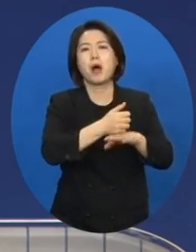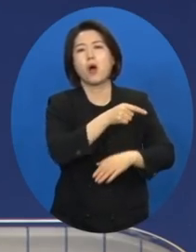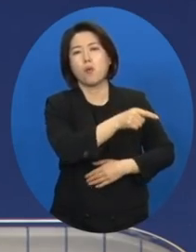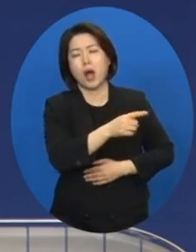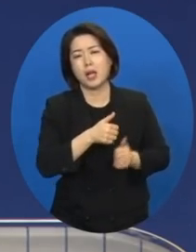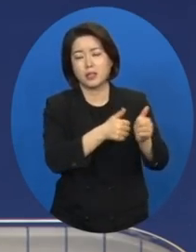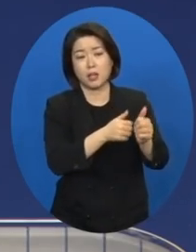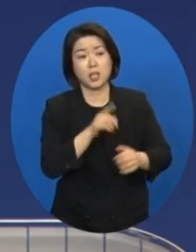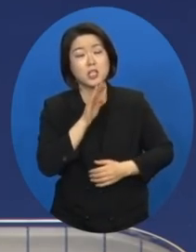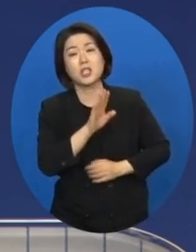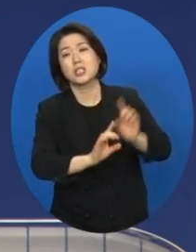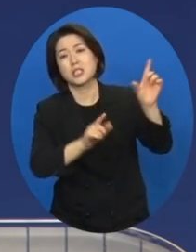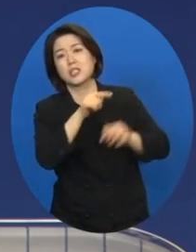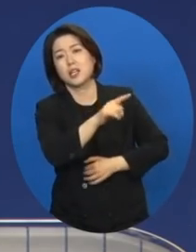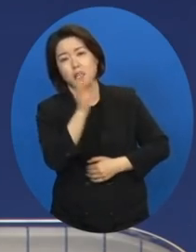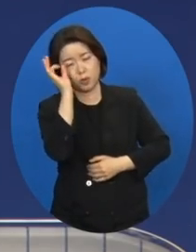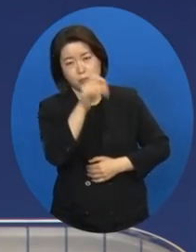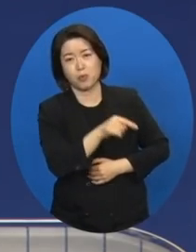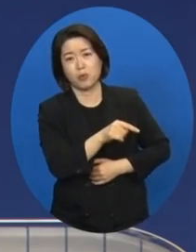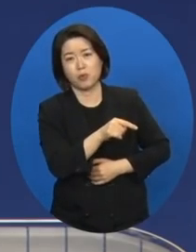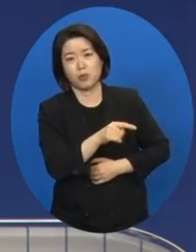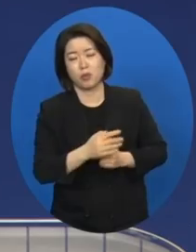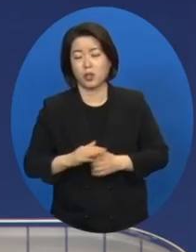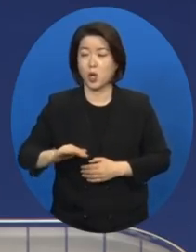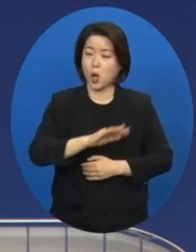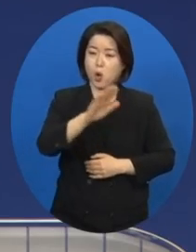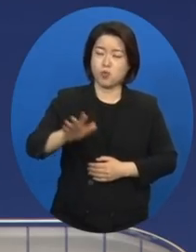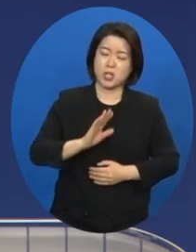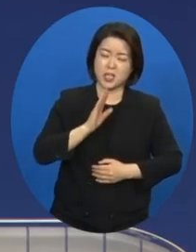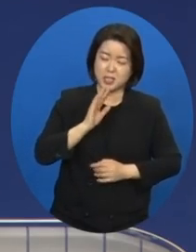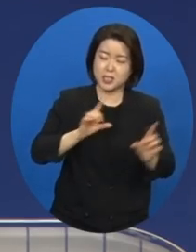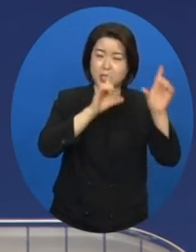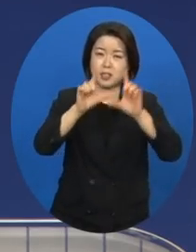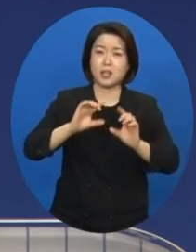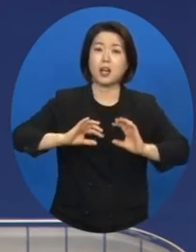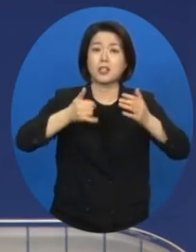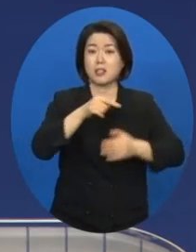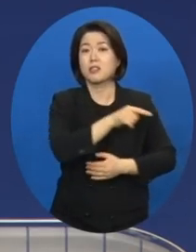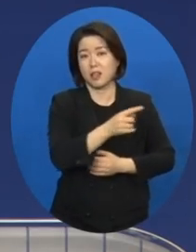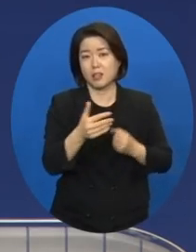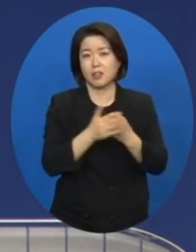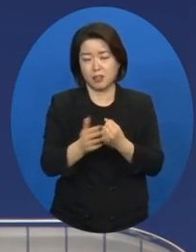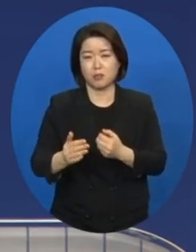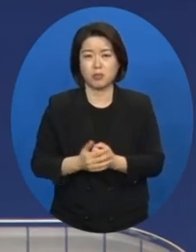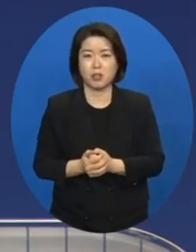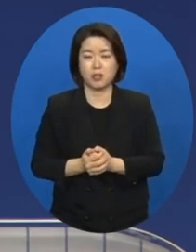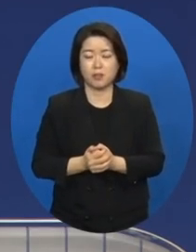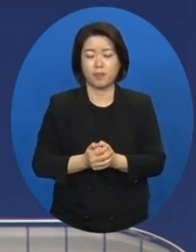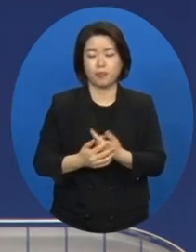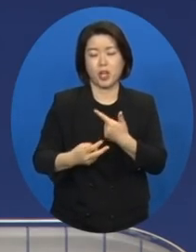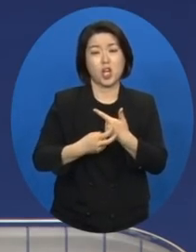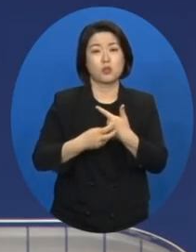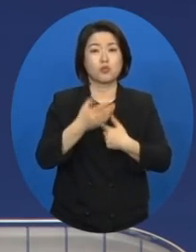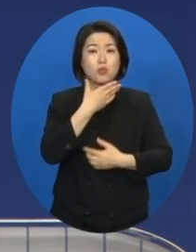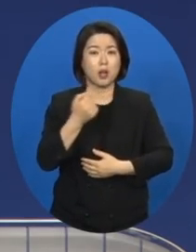현실이라고 보이니까요. 이것이 우리가 살아가는 리얼 월드니까요. 누가 보면 그걸